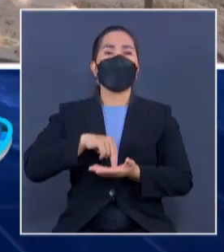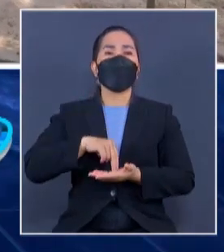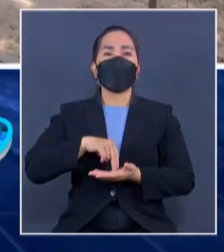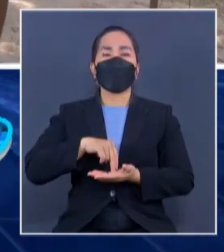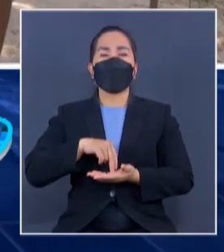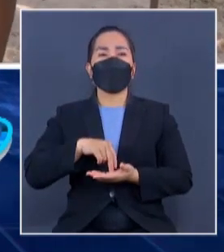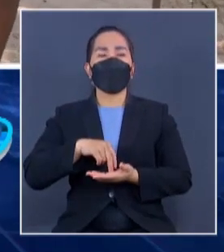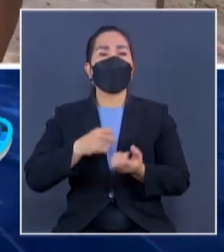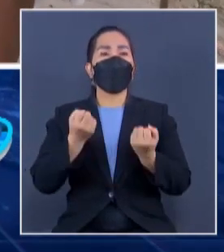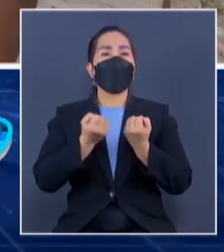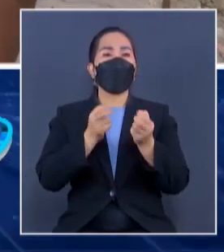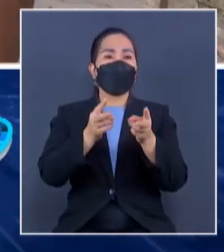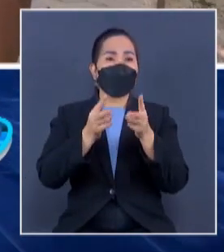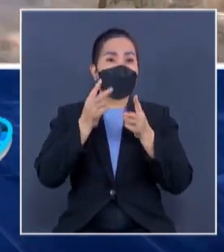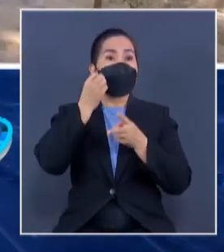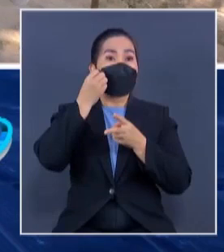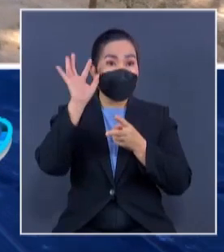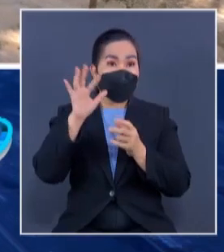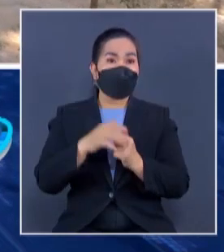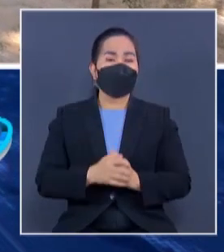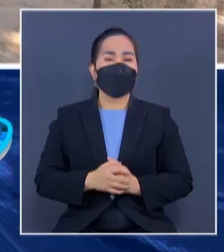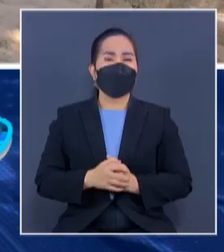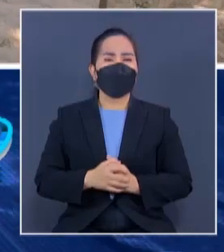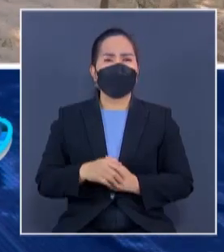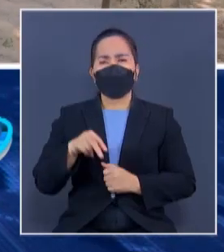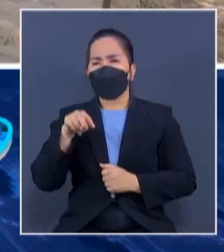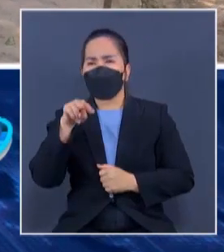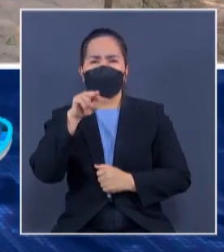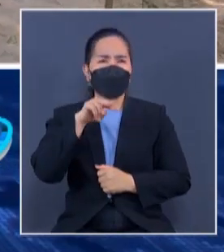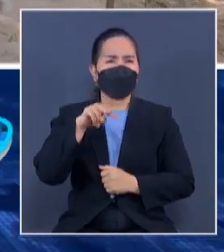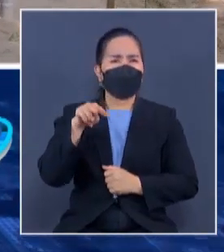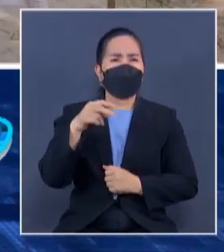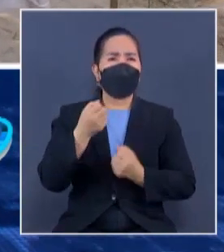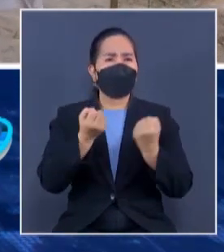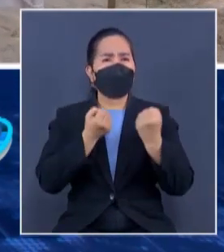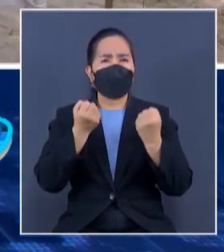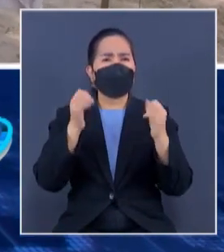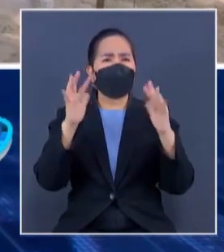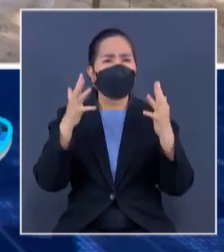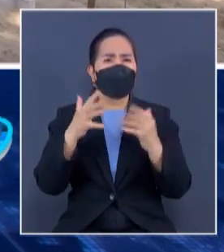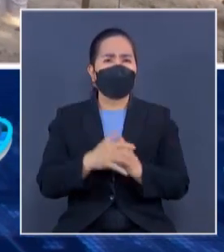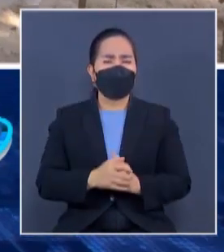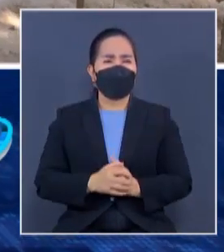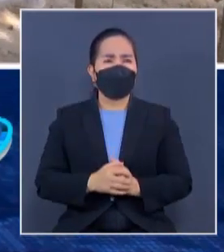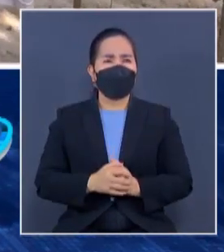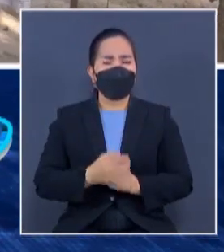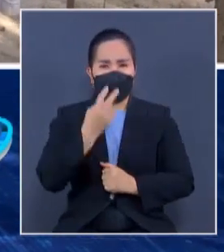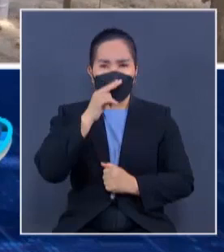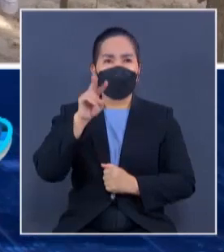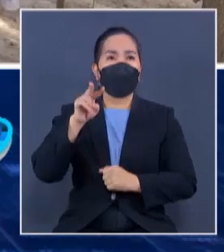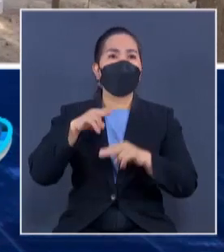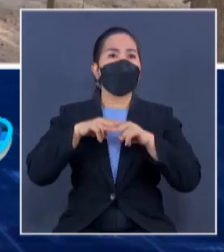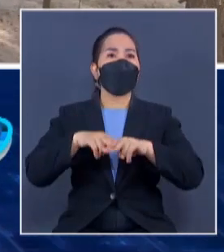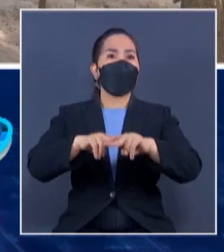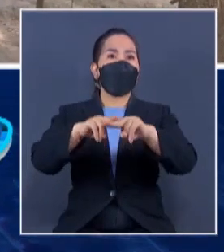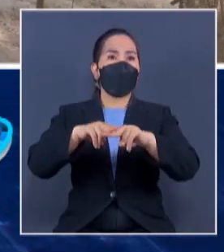ะไปขึ้นรถ2แถวกลับอำเภอแต่เดินหาเท่าไหร่ก็หาไม่เจอบังเอิญจังหวะนั้นเนี่ยหันไปเจอเปล